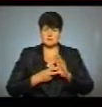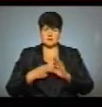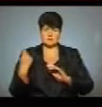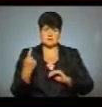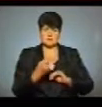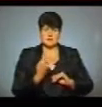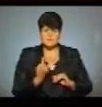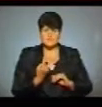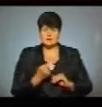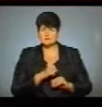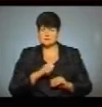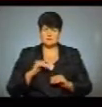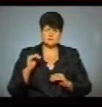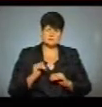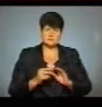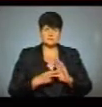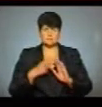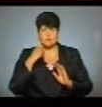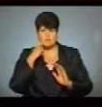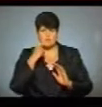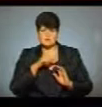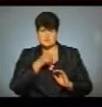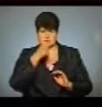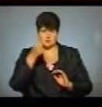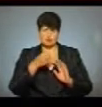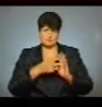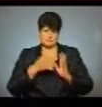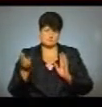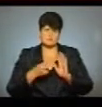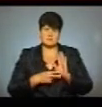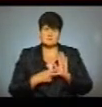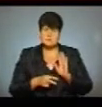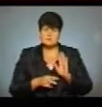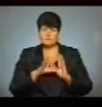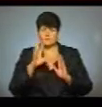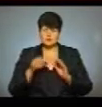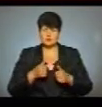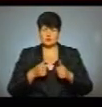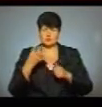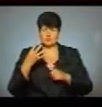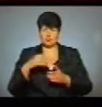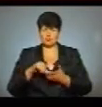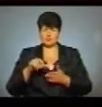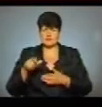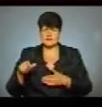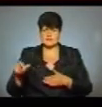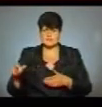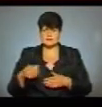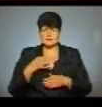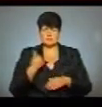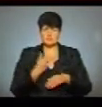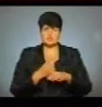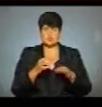7 областей. Наймолодшому – 7 років, найстаршому – понад 70. Усього на турнірі 40 учасників, повідомив головний